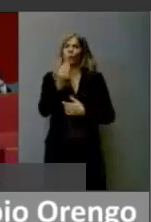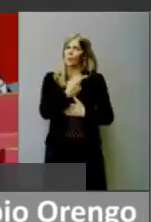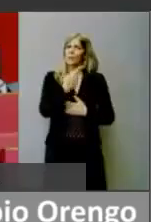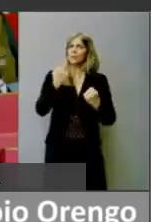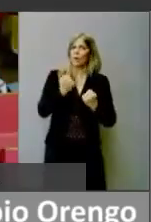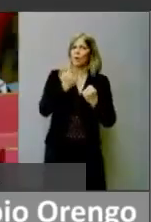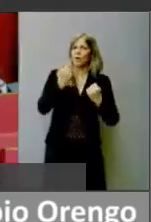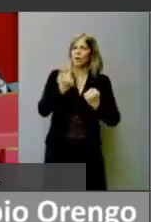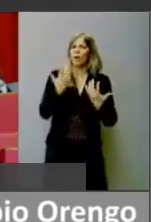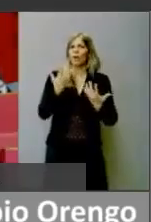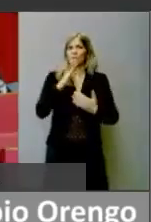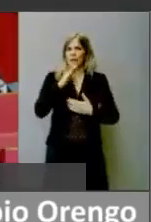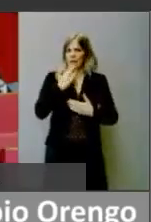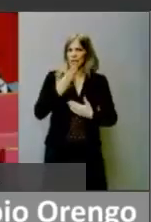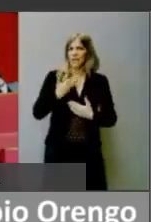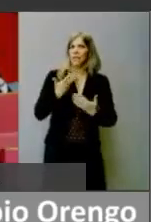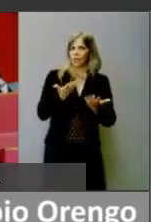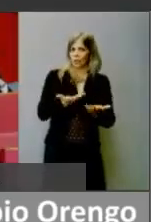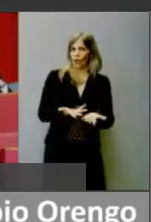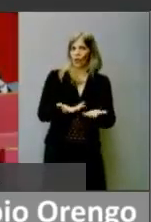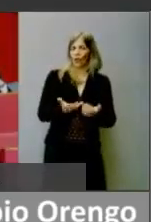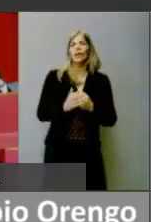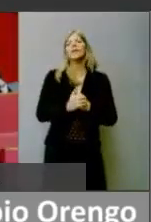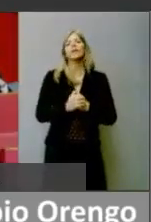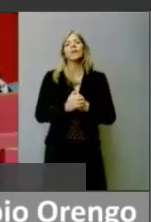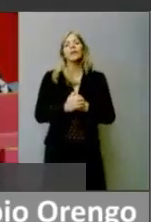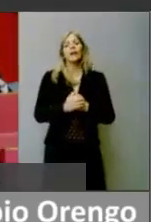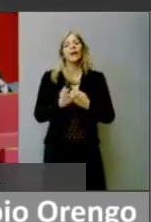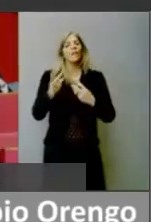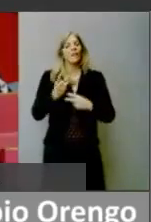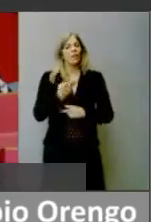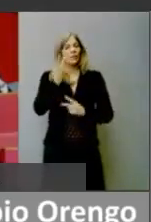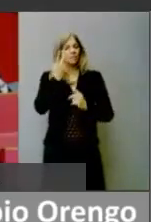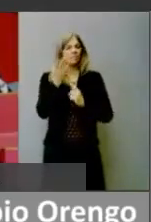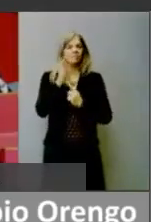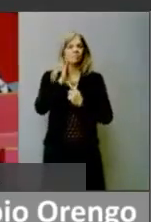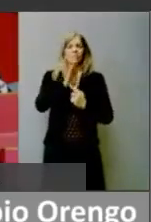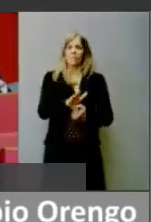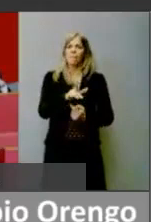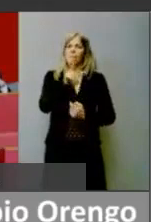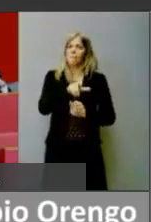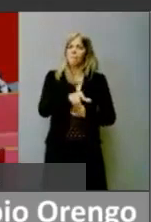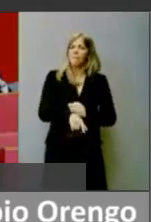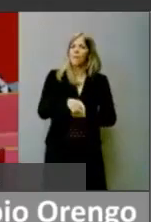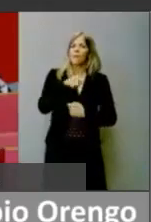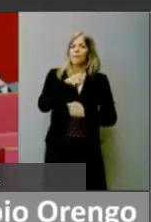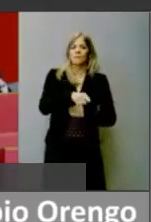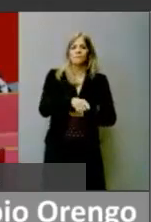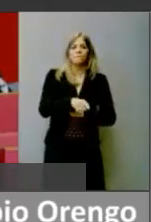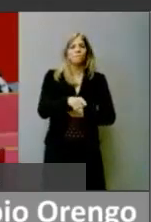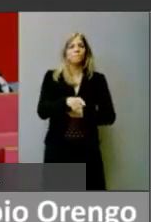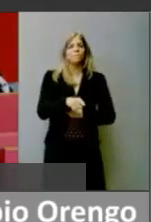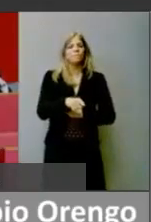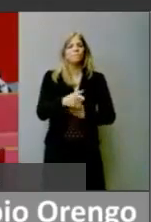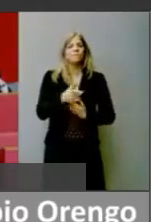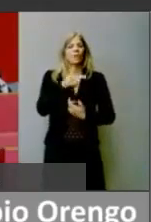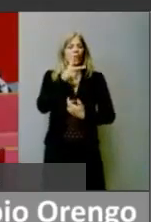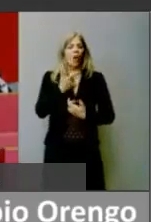riconosce i sacrifici fatti da questa nostra cara